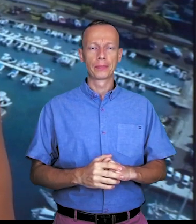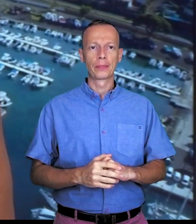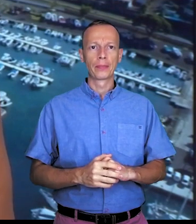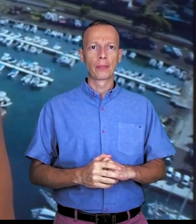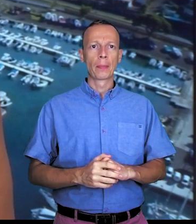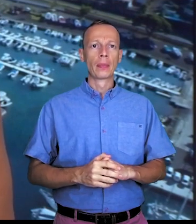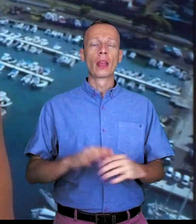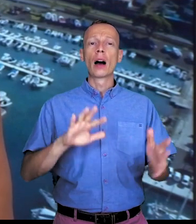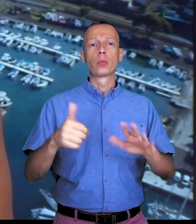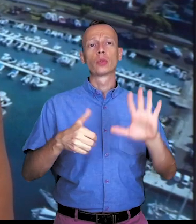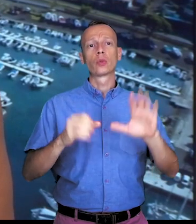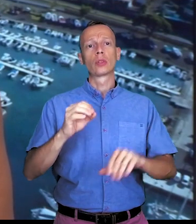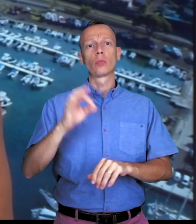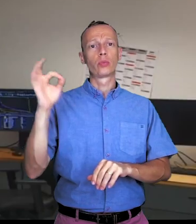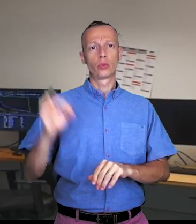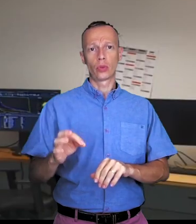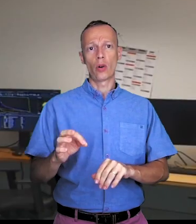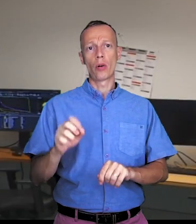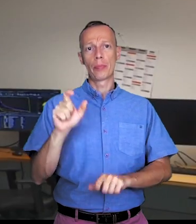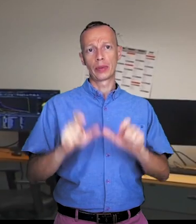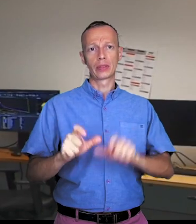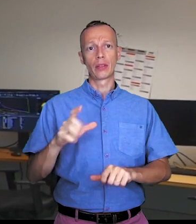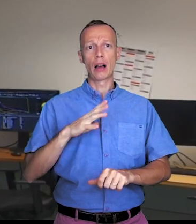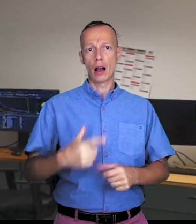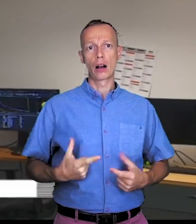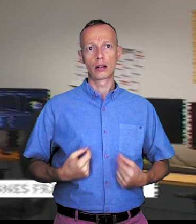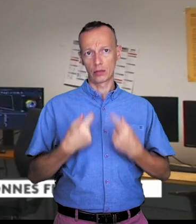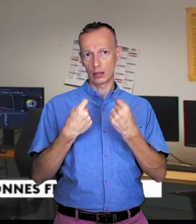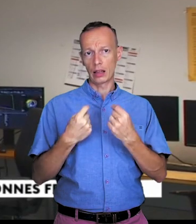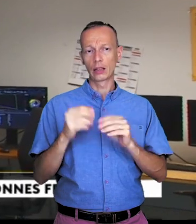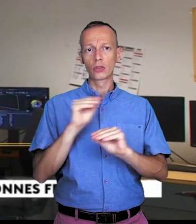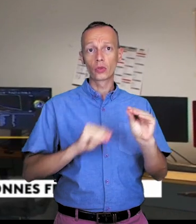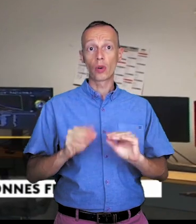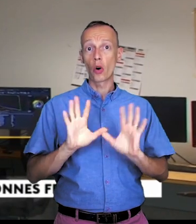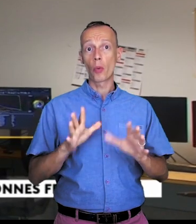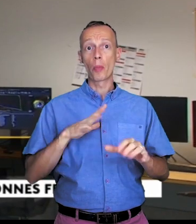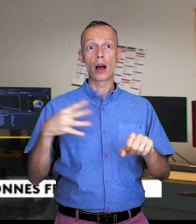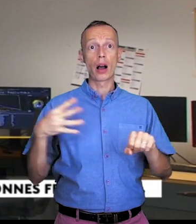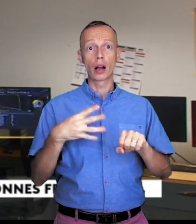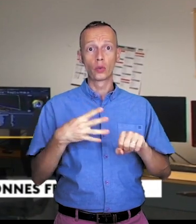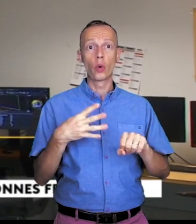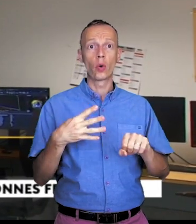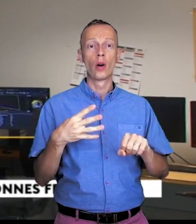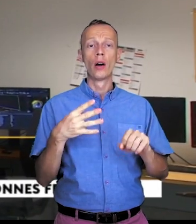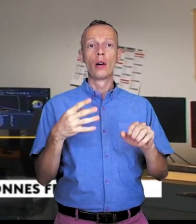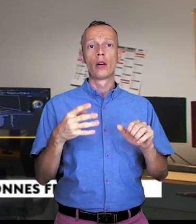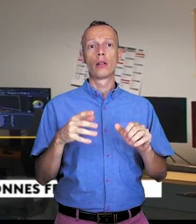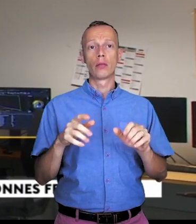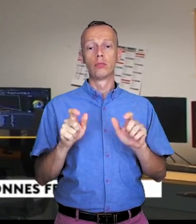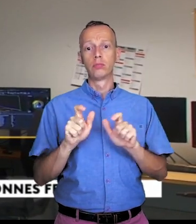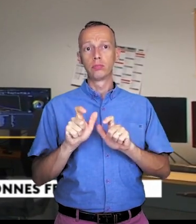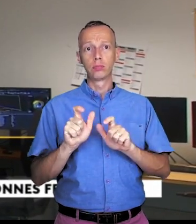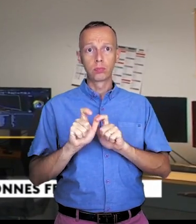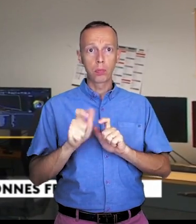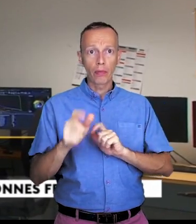et Patita Savea. Environ 60% des patients qui sont atteints d'une pathologie cancéreuse vont bénéficier d'un traitement par